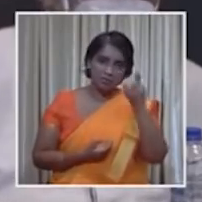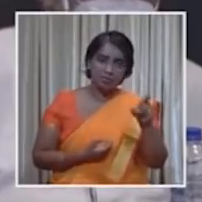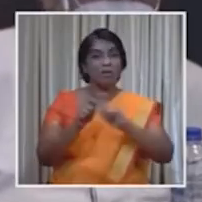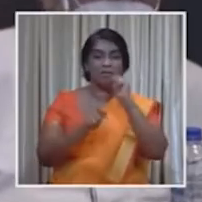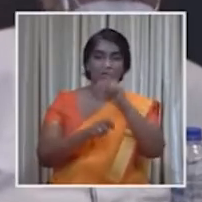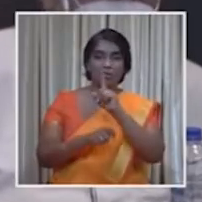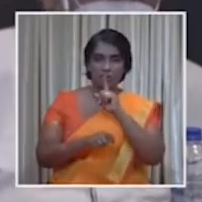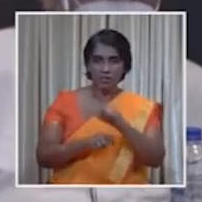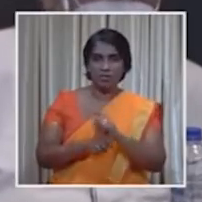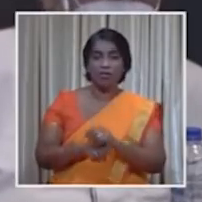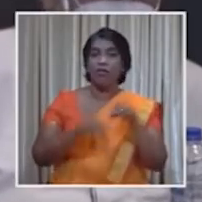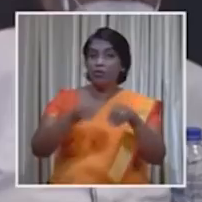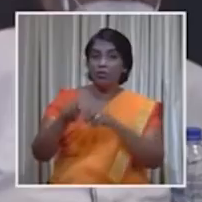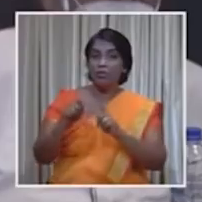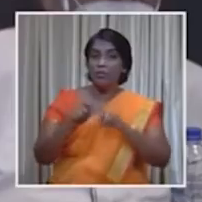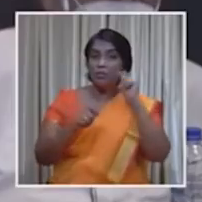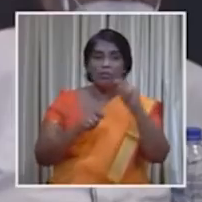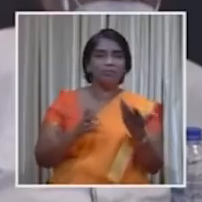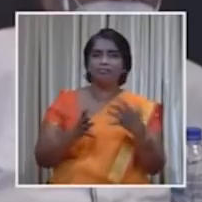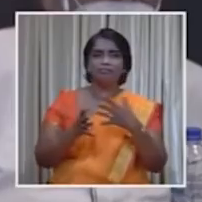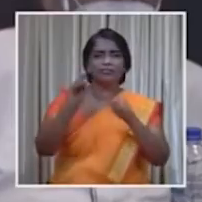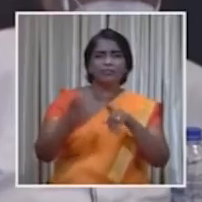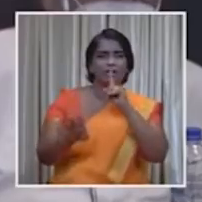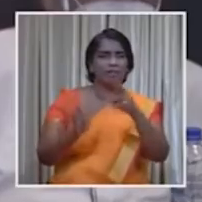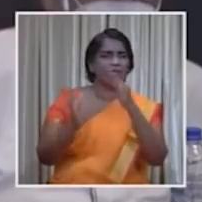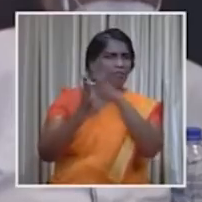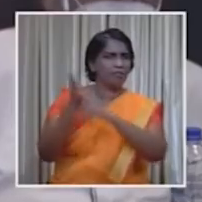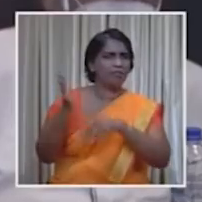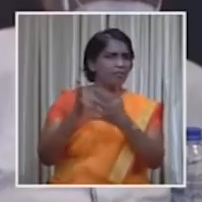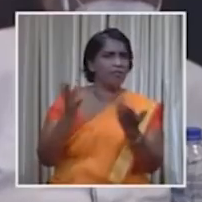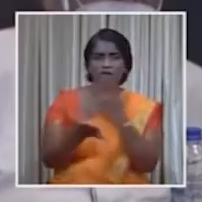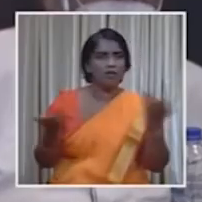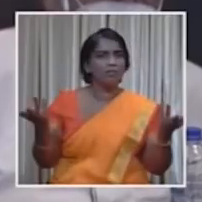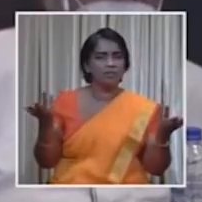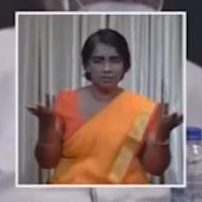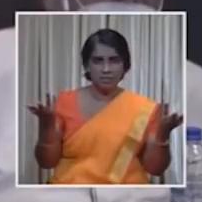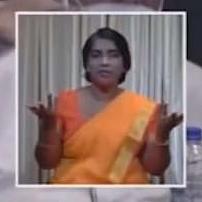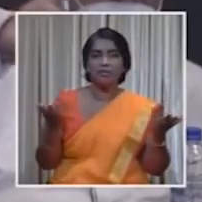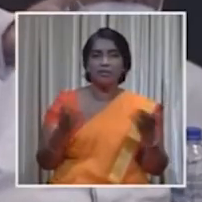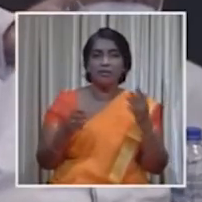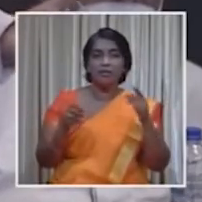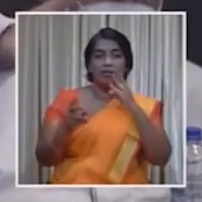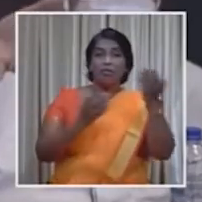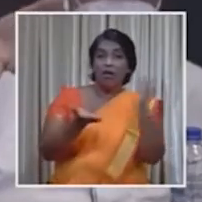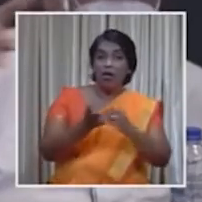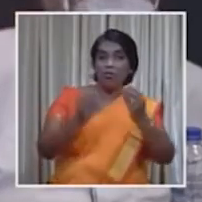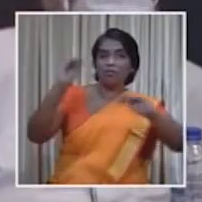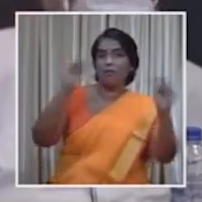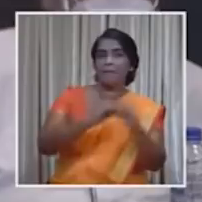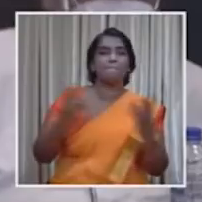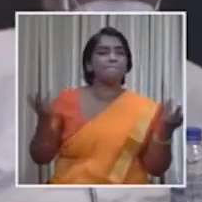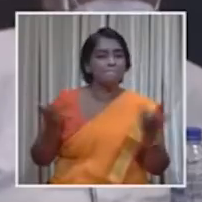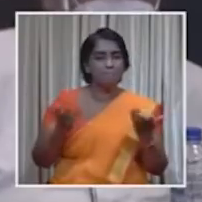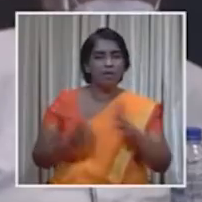වන්දි දෙනවයි කිය. ගොවීන්ට වන්දි දෙන හැටි කිසි දයක් වචනයක්වත් මේකේ නෑ. සත පහක් වෙන් කරලා නෑ. පරිපූර්ණ එස්තමේන්තු ගේන්නත් බැරිලු. මේ